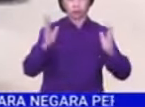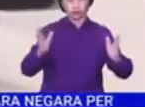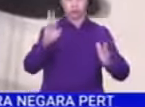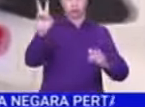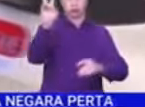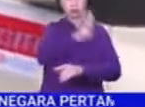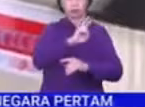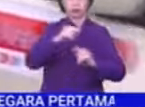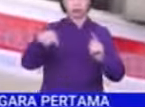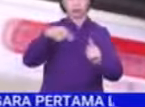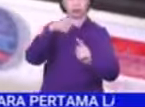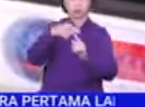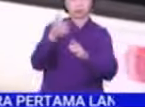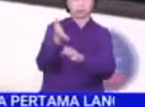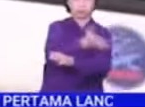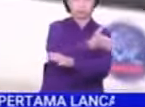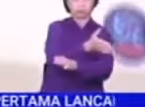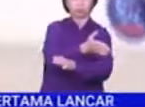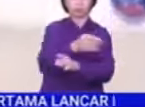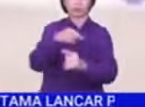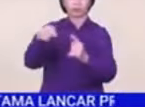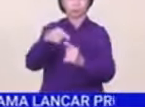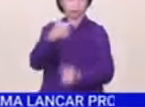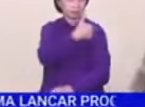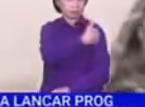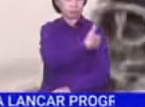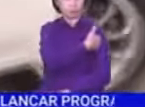dua hari sebelum tarif batsi nasi